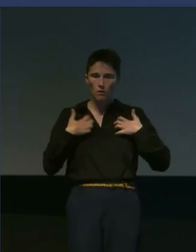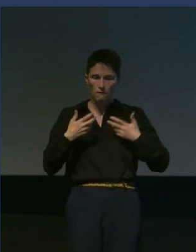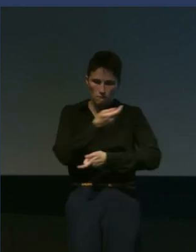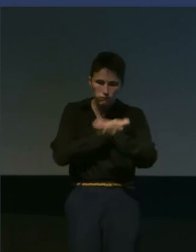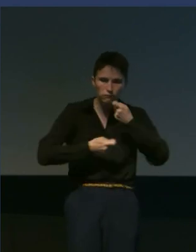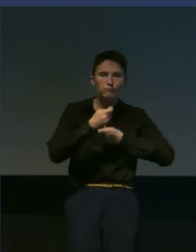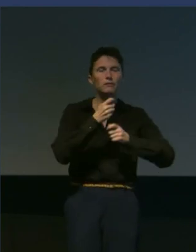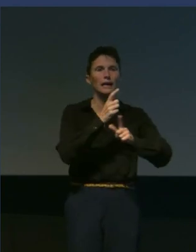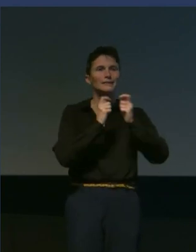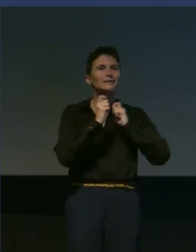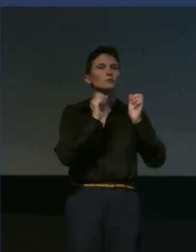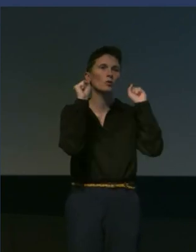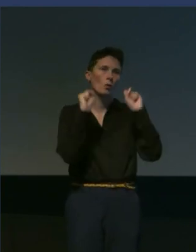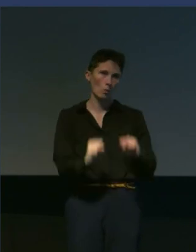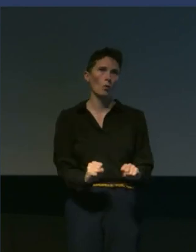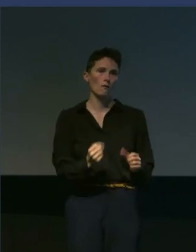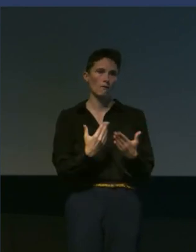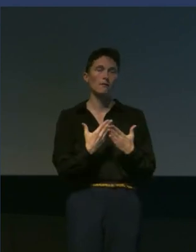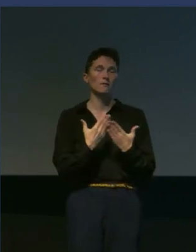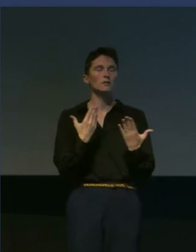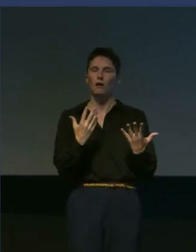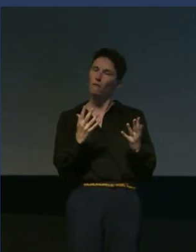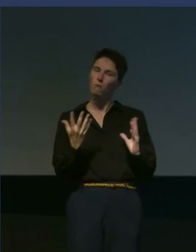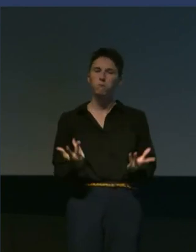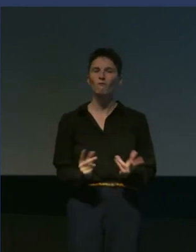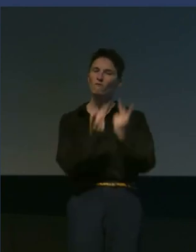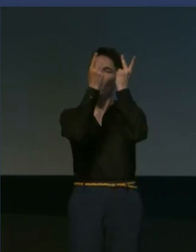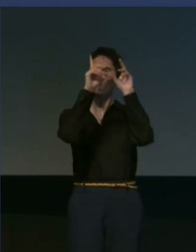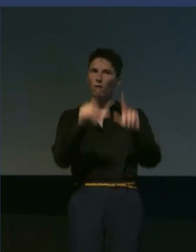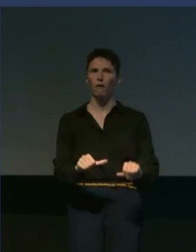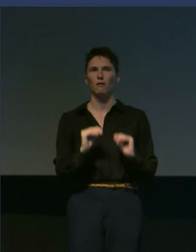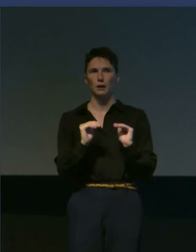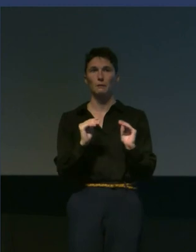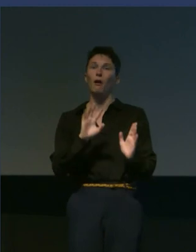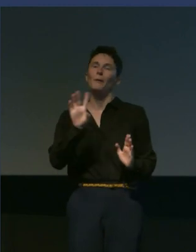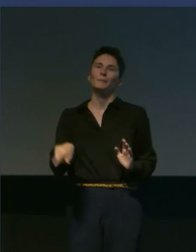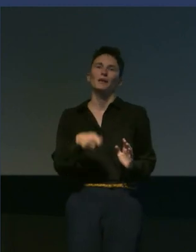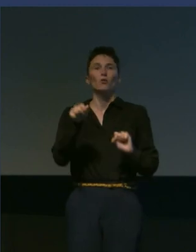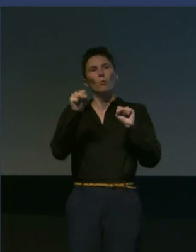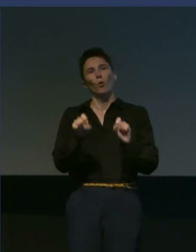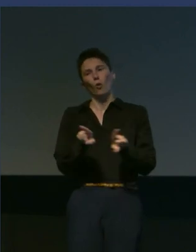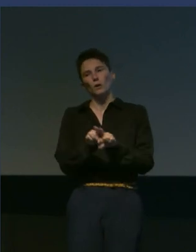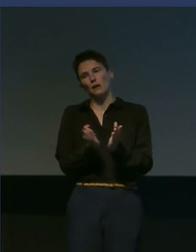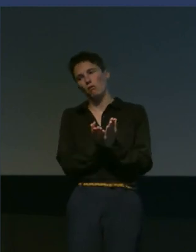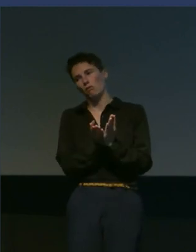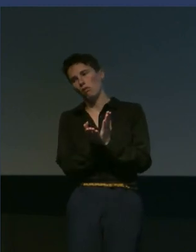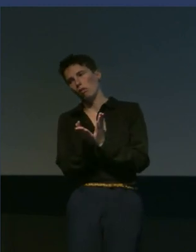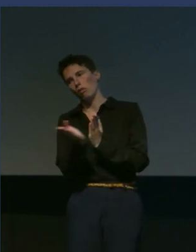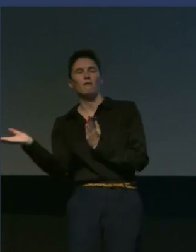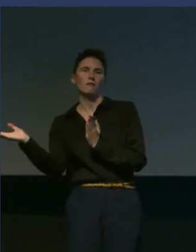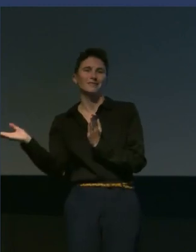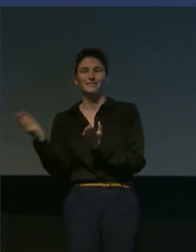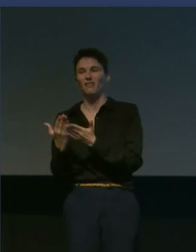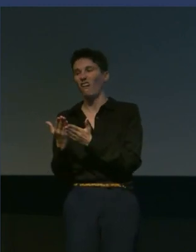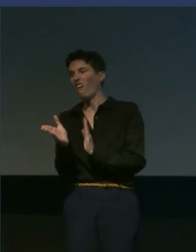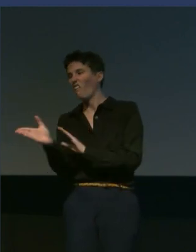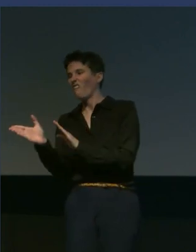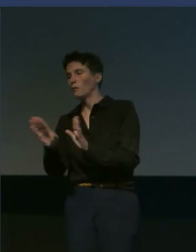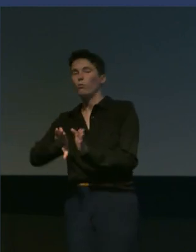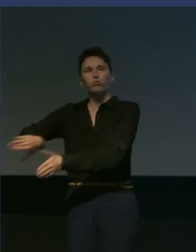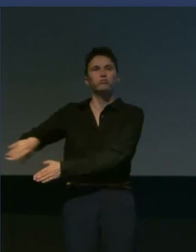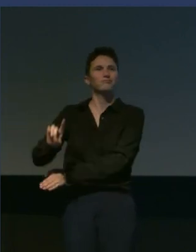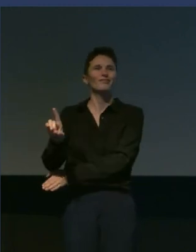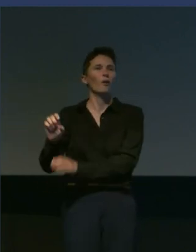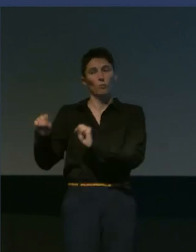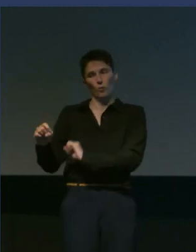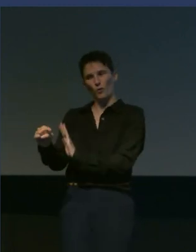vraiment ce point-là qui est mis en avant. Après, c'est sûr qu'il peut y avoir aussi plein d'effets, et ça, il ne faut pas les mettre de côté, néfastes